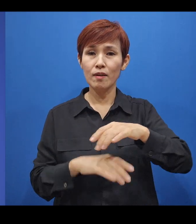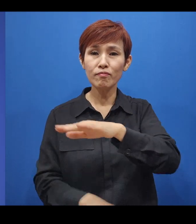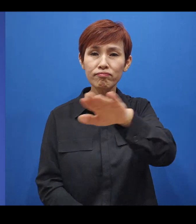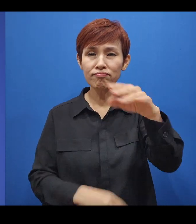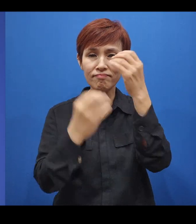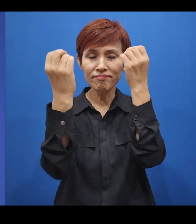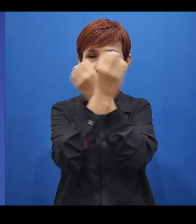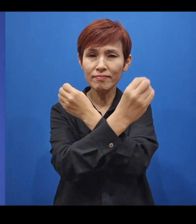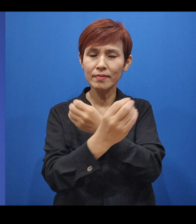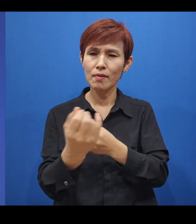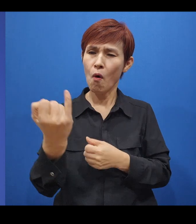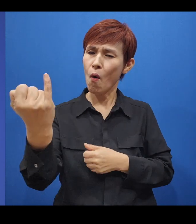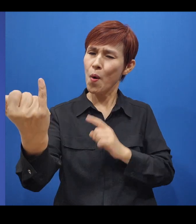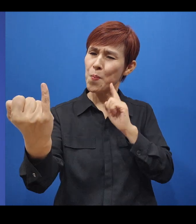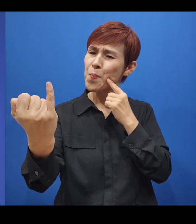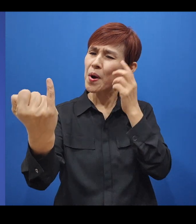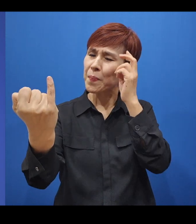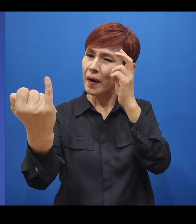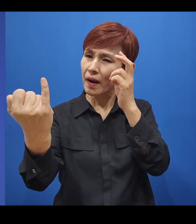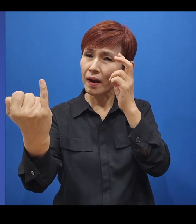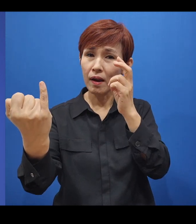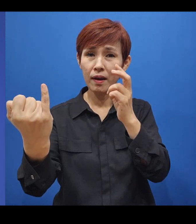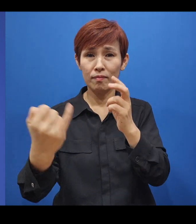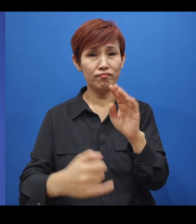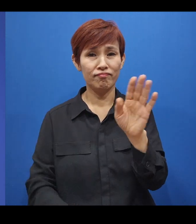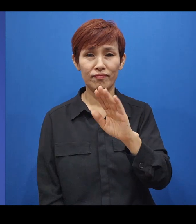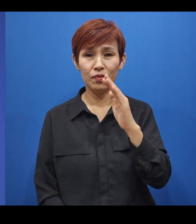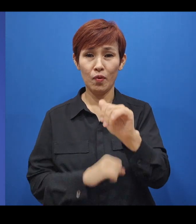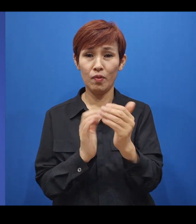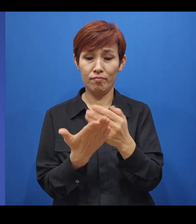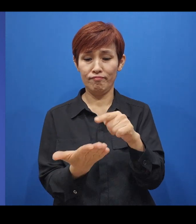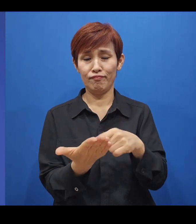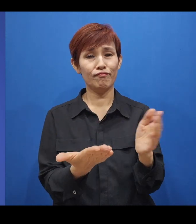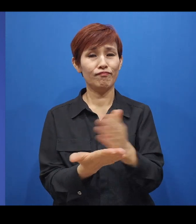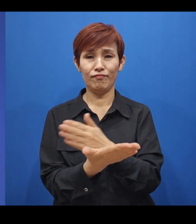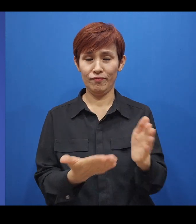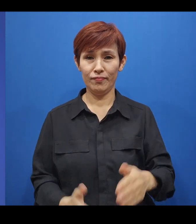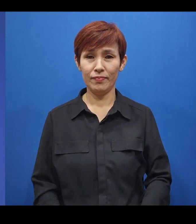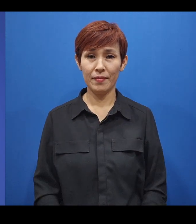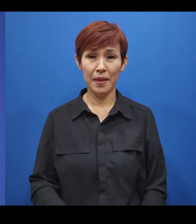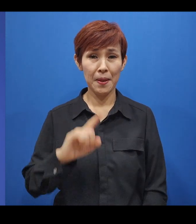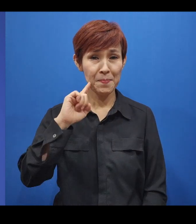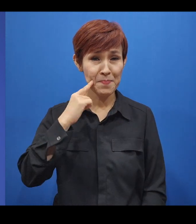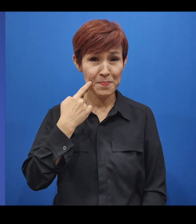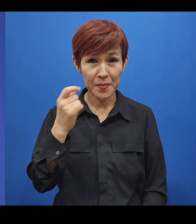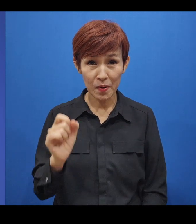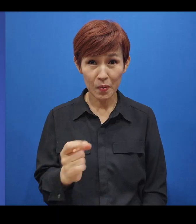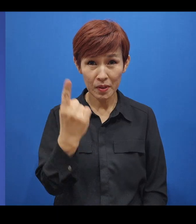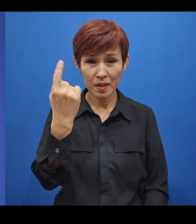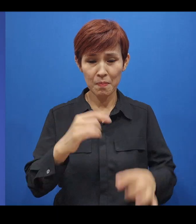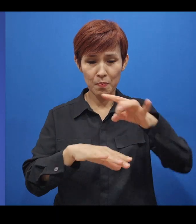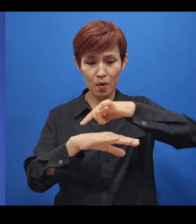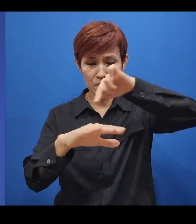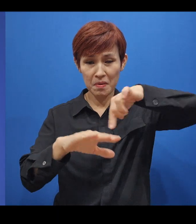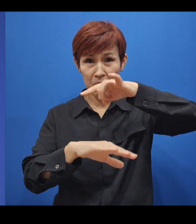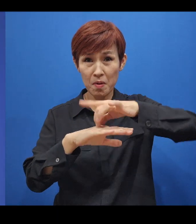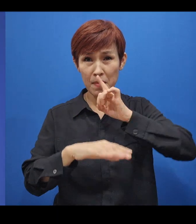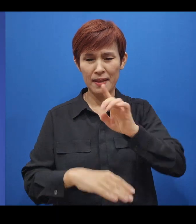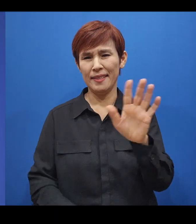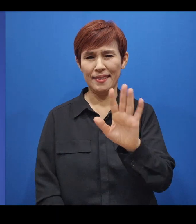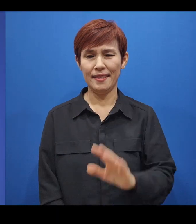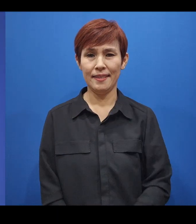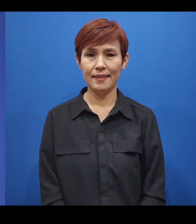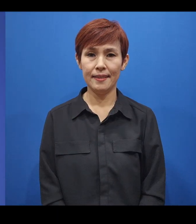보다. 성경에 그런 말이 어디 있어요? 예뻤기 때문에 한 말이 아니에요. 아담이 한